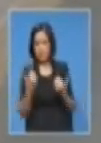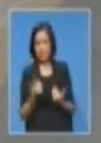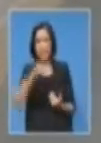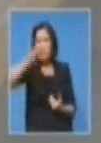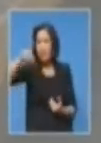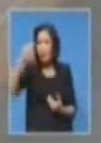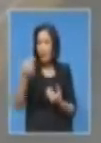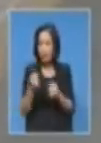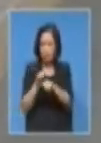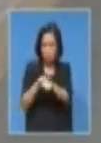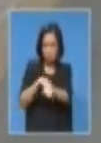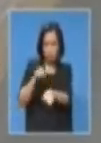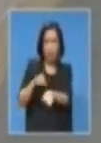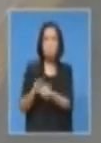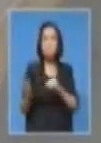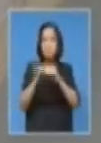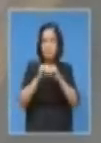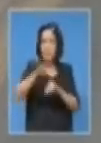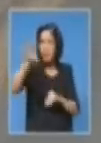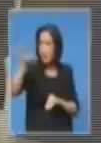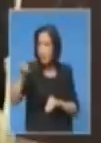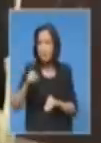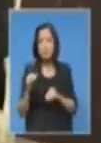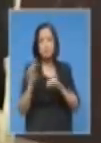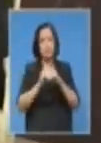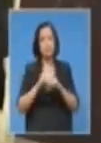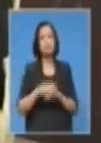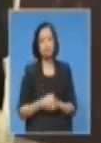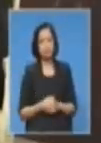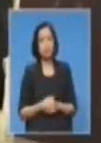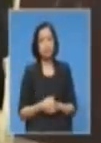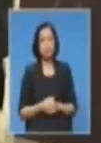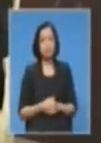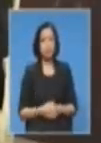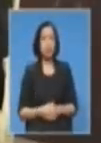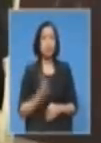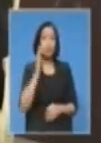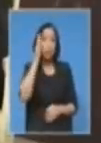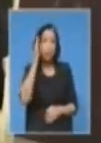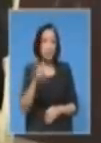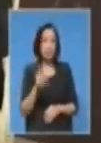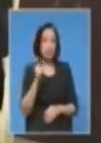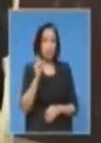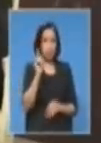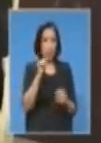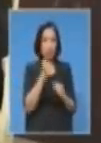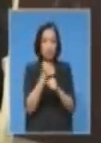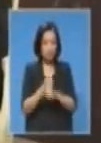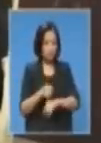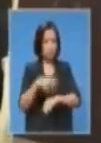ครับ และอีกหน่อยใช้วิ่งเชื่อมเชื่อมบริษัทเดียวกัน2สนามบินเลยหรือเปล่า ครับก็จะเป็นบริษัทเดียวกันซึ่งเป็นบ